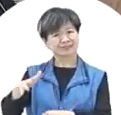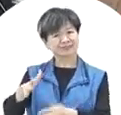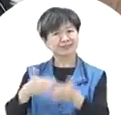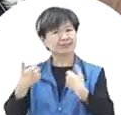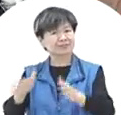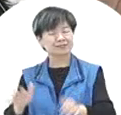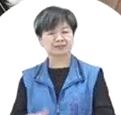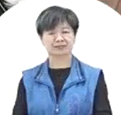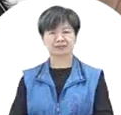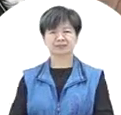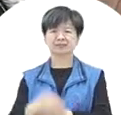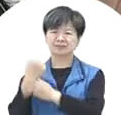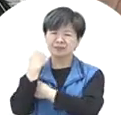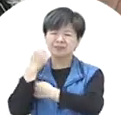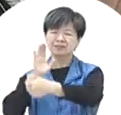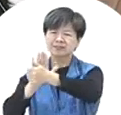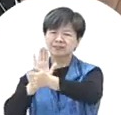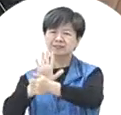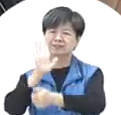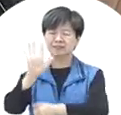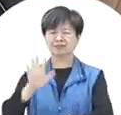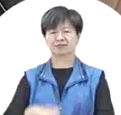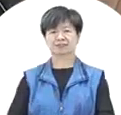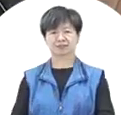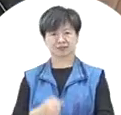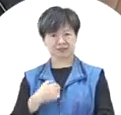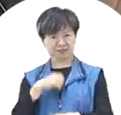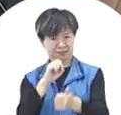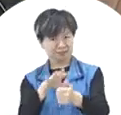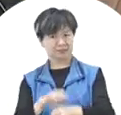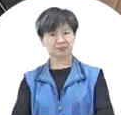力在协助媒合了。 本席要求哈，针对 原生民下，